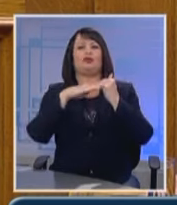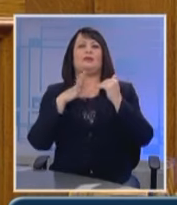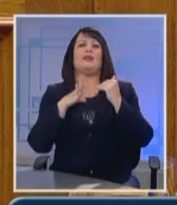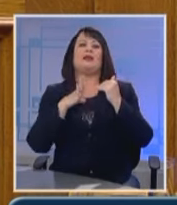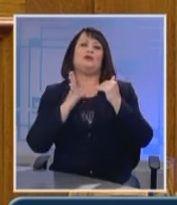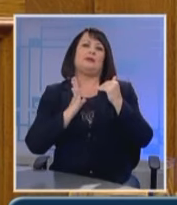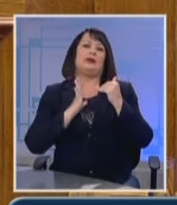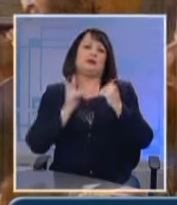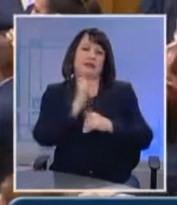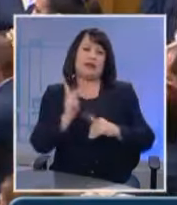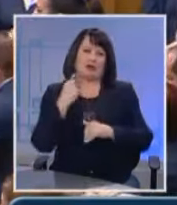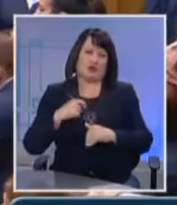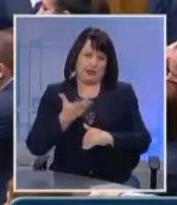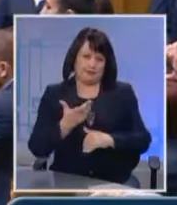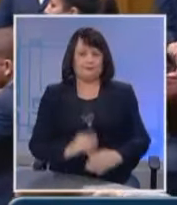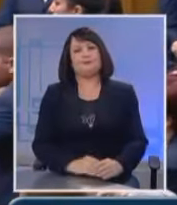κοινωνίας μας.